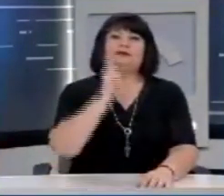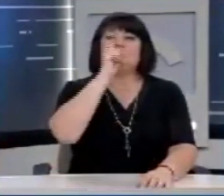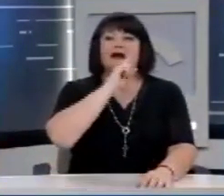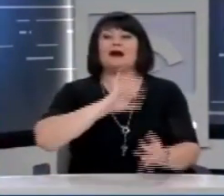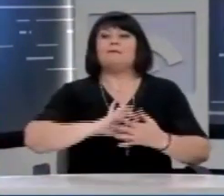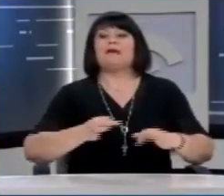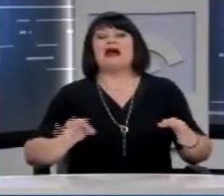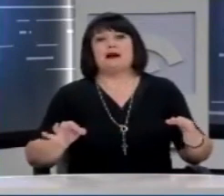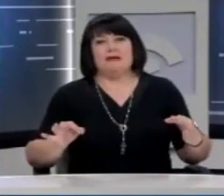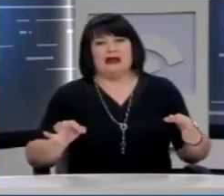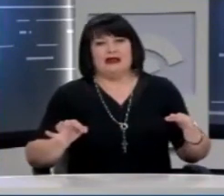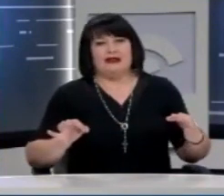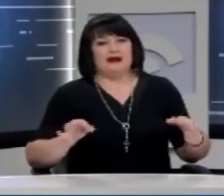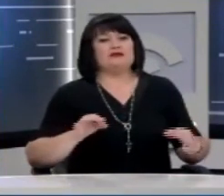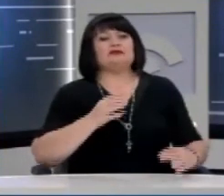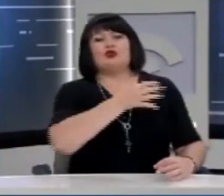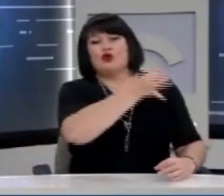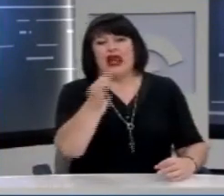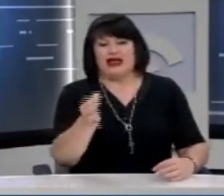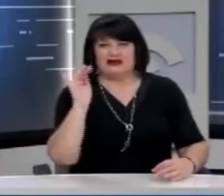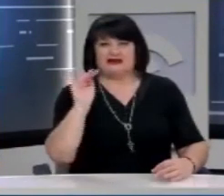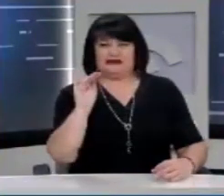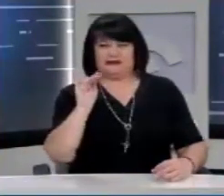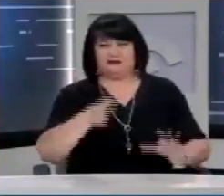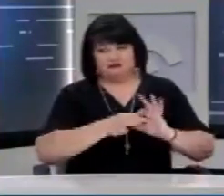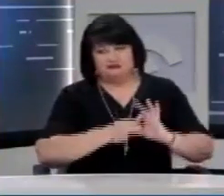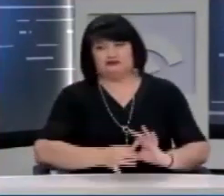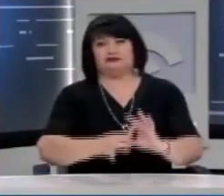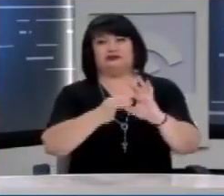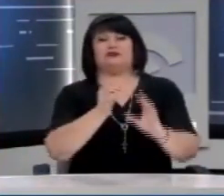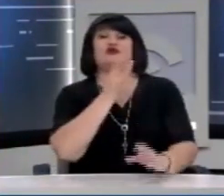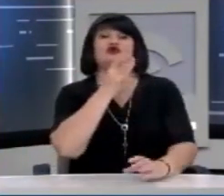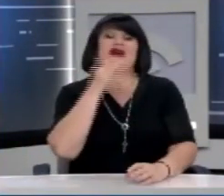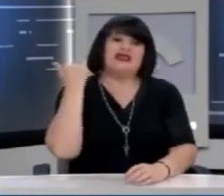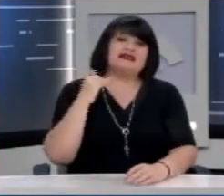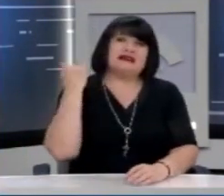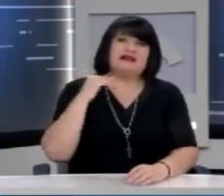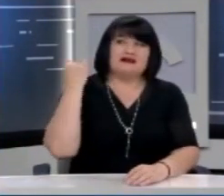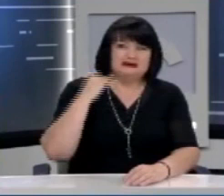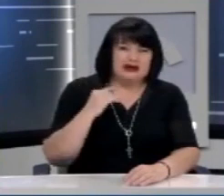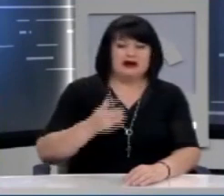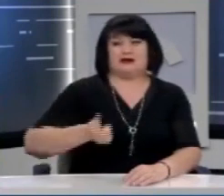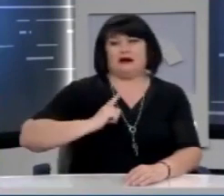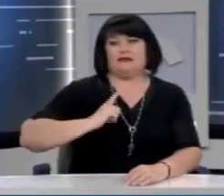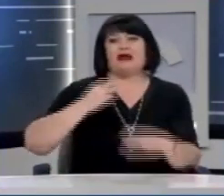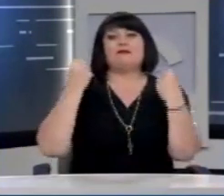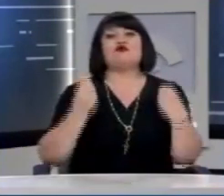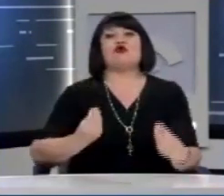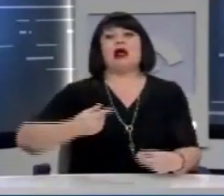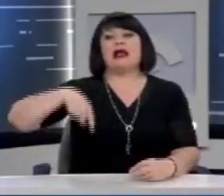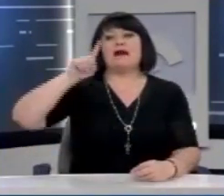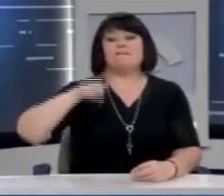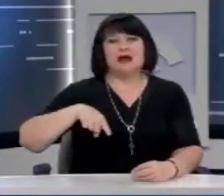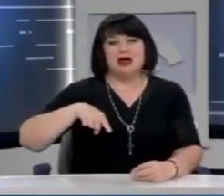σας, το οποίο ζητά από το λαό να συνεχίσει δήθεν προσωρινά τις θυσίες του και να περιμένει καλύτερες